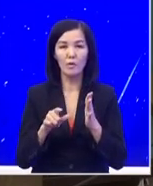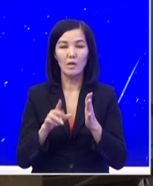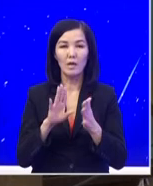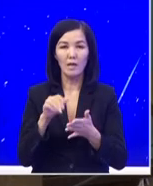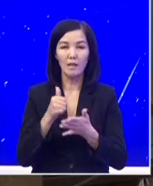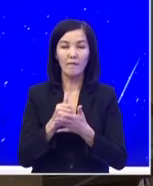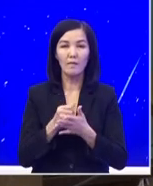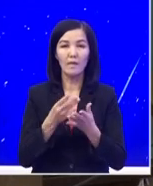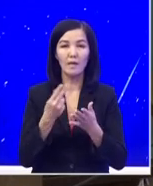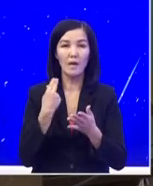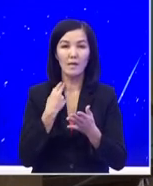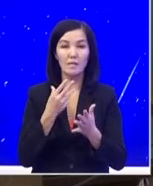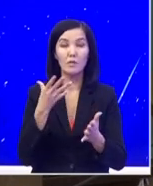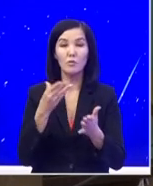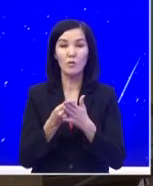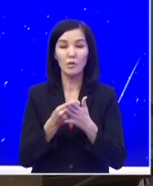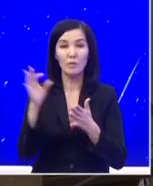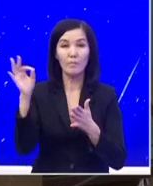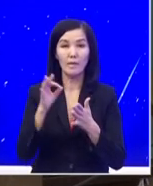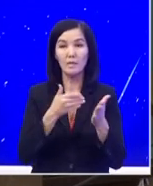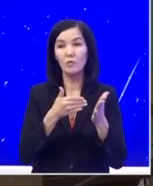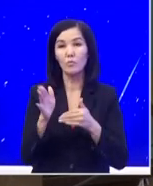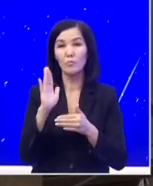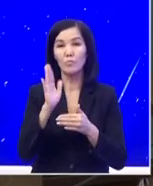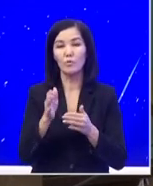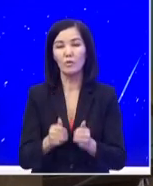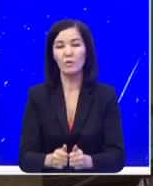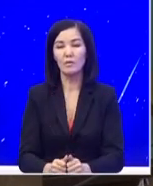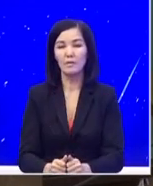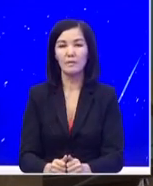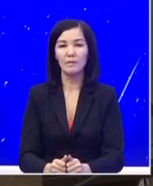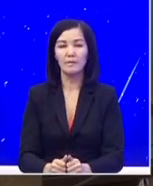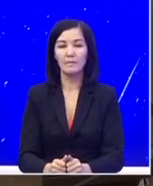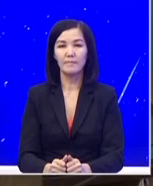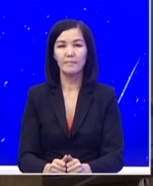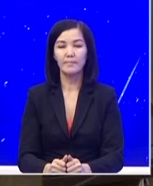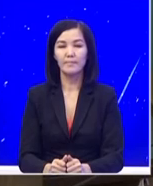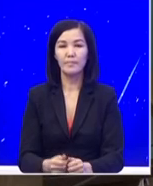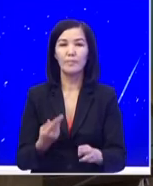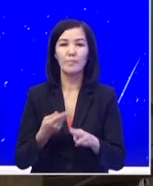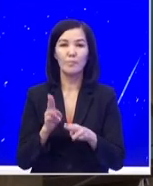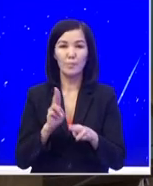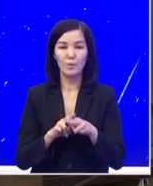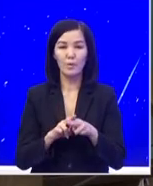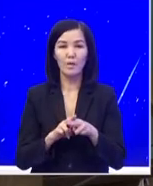кезде, жаңа айтып өткен өсімпұл сомасы 212 миллион есептен шығарылу көзделген. Бұл деген